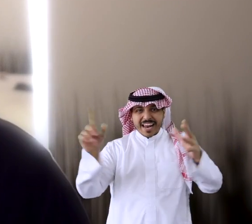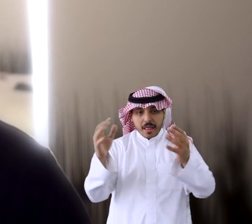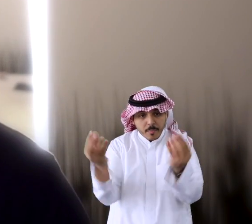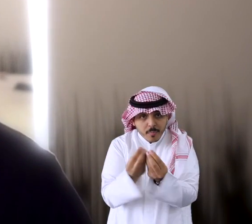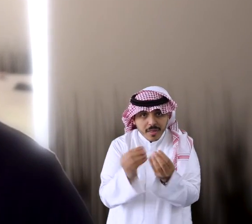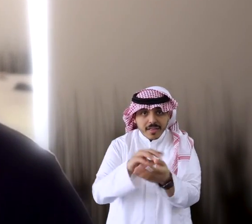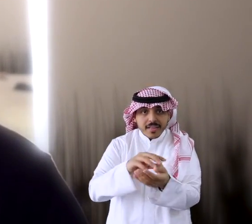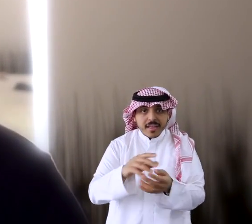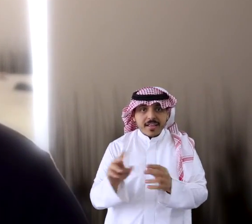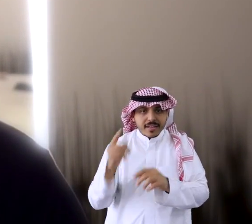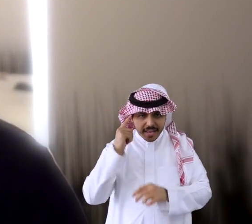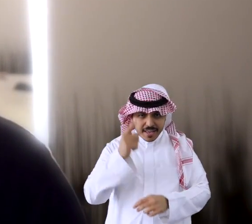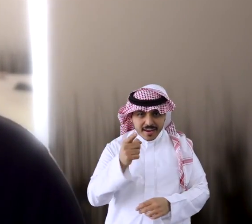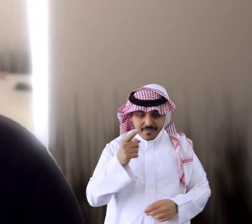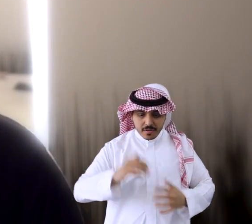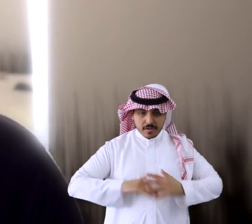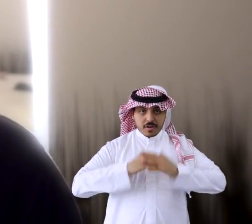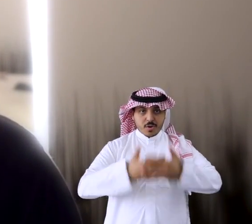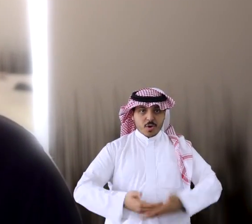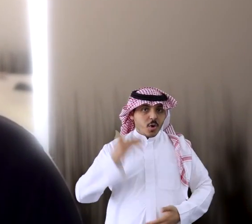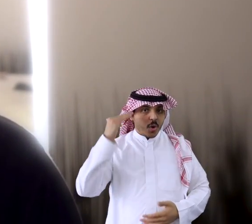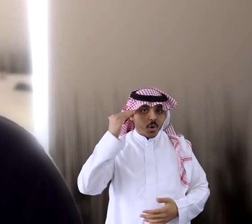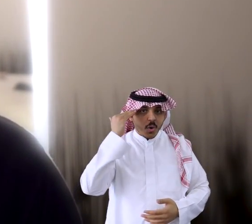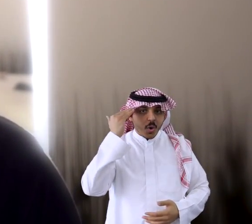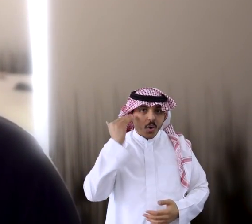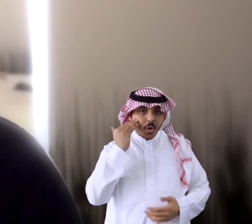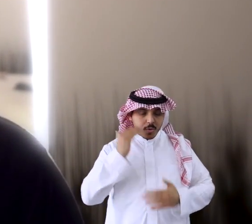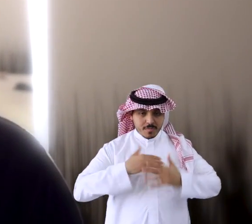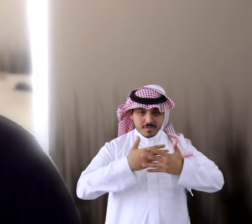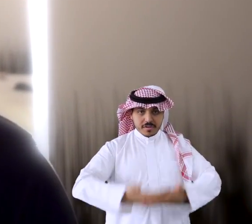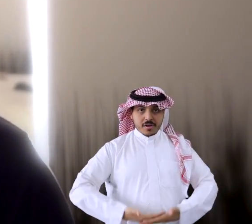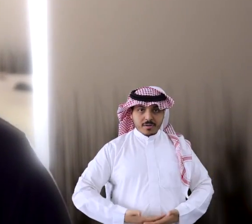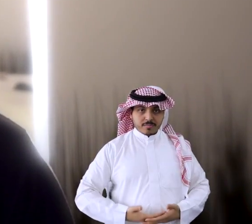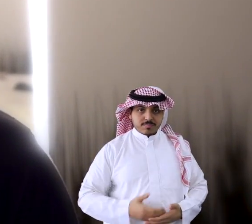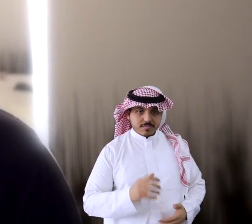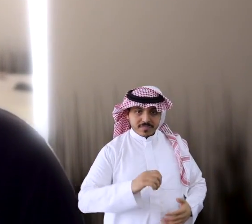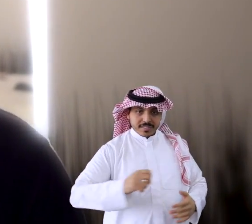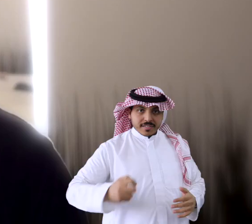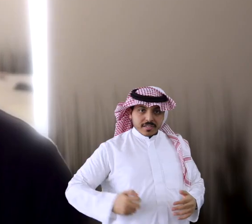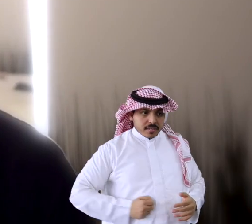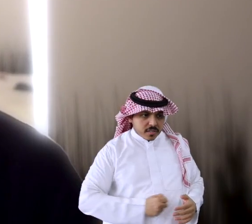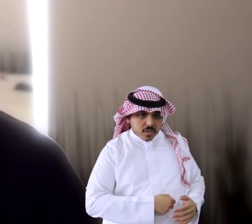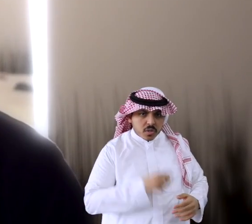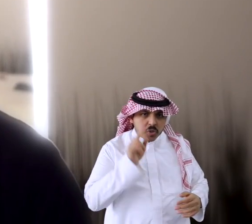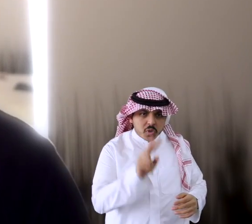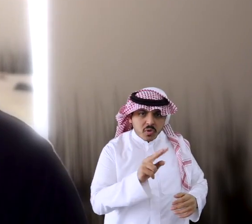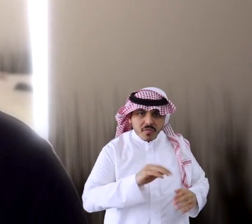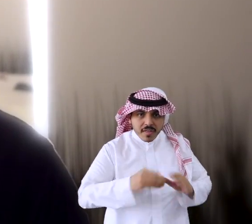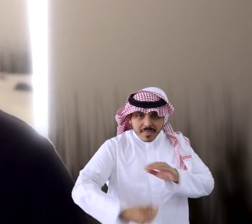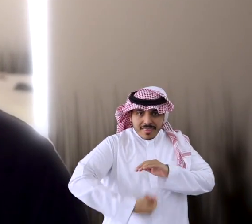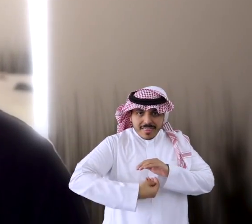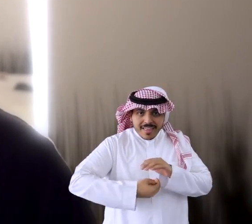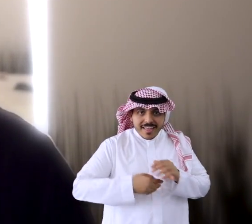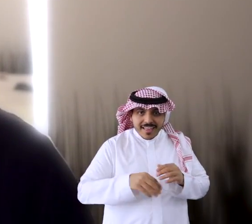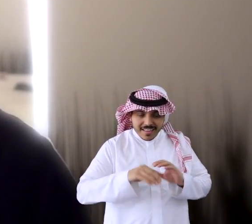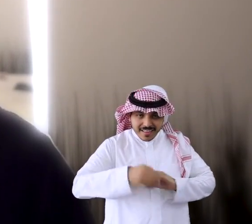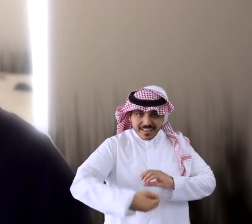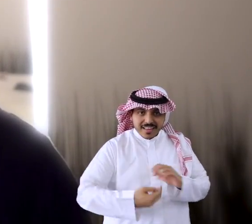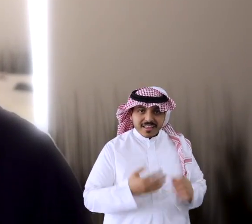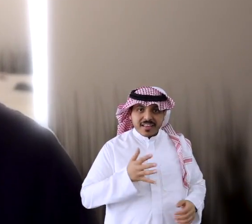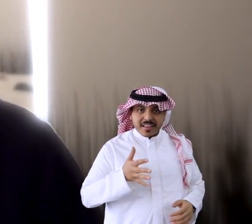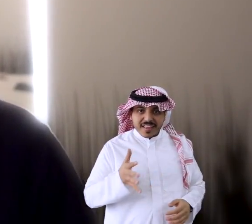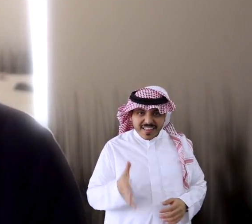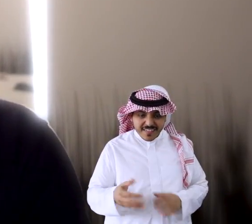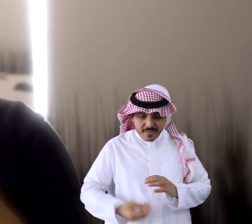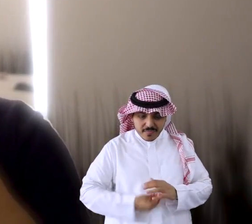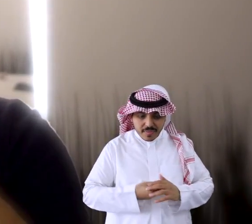التقنيات اللي هو الألترا ساوند، تعرفوا جهاز الألترا ساوند اللي من خلاله الطبيب أو الطبيبة يقدروا يشيكوا على الجنين اللي موجود في